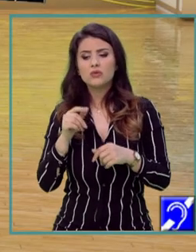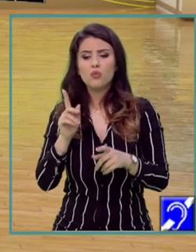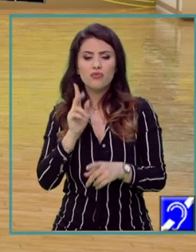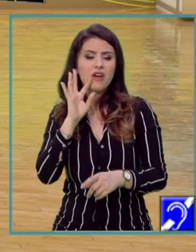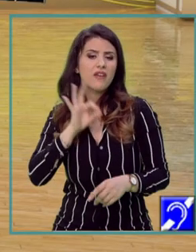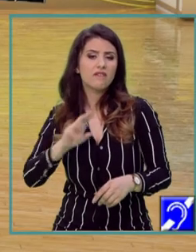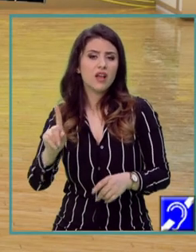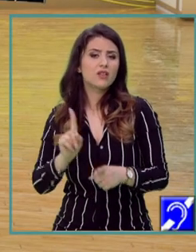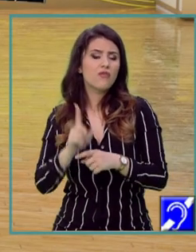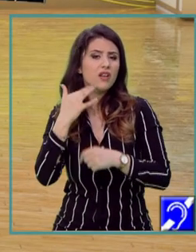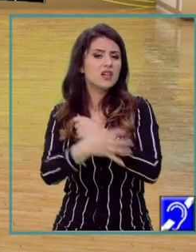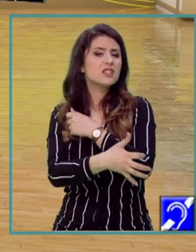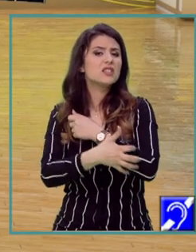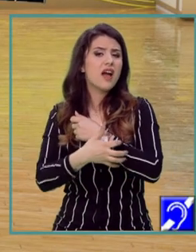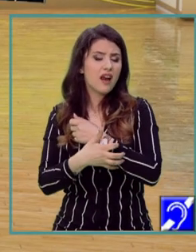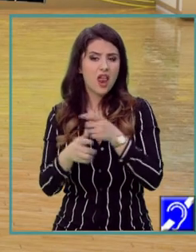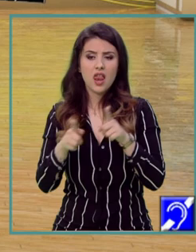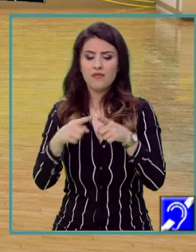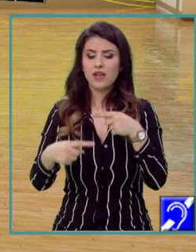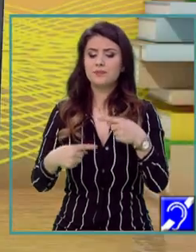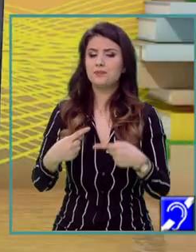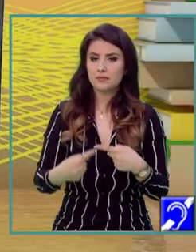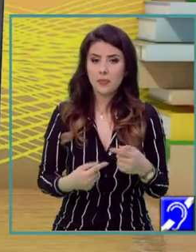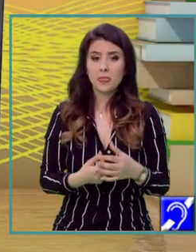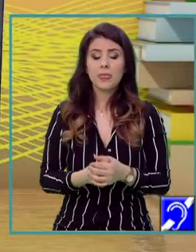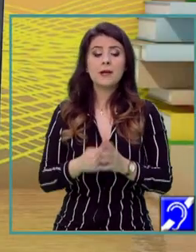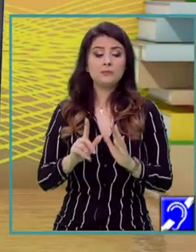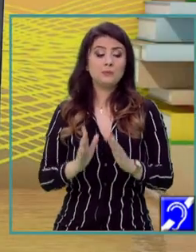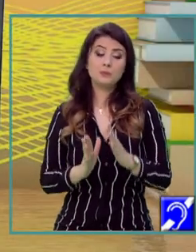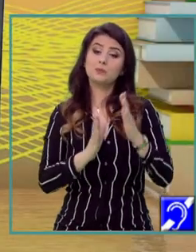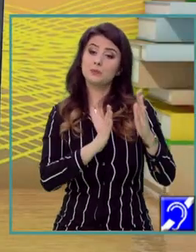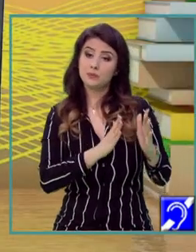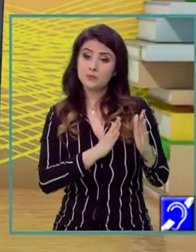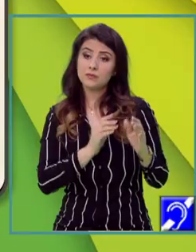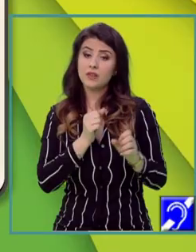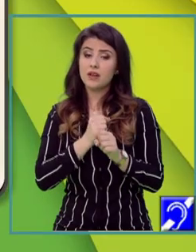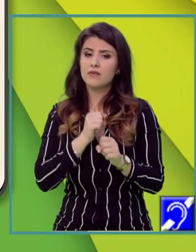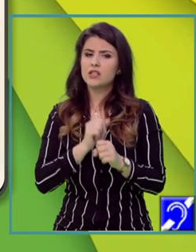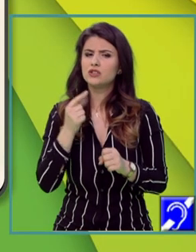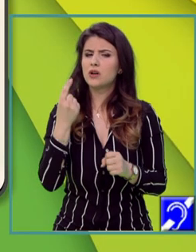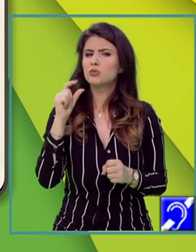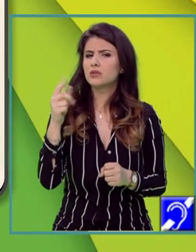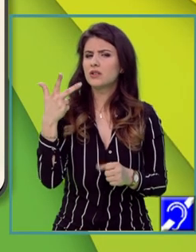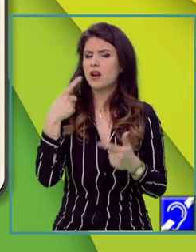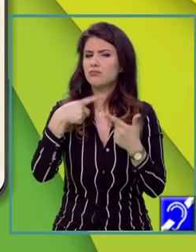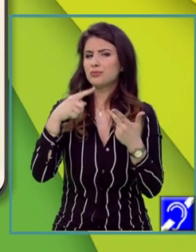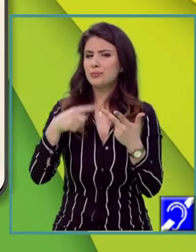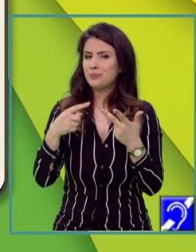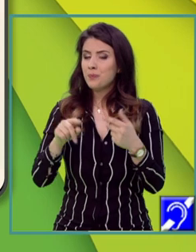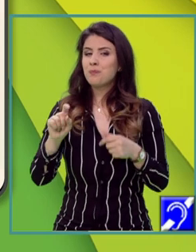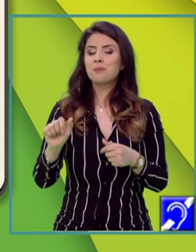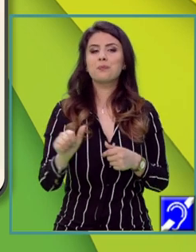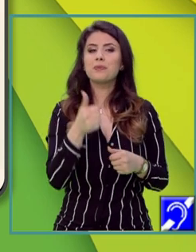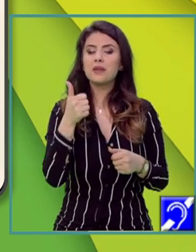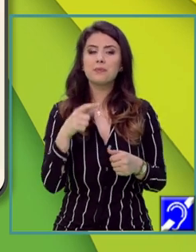în evoluția vieții de familie se disting cel puțin trei etape în prima etapă o reprezintă pe